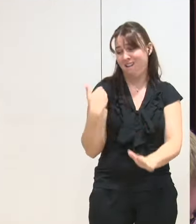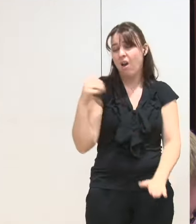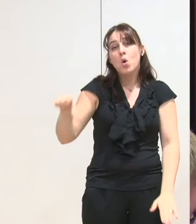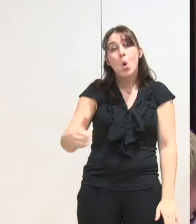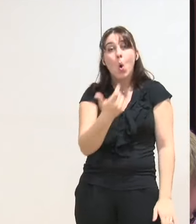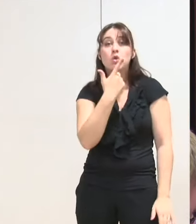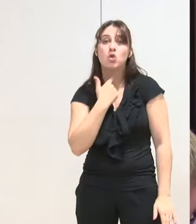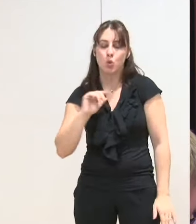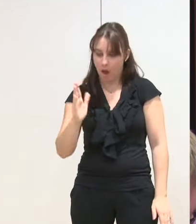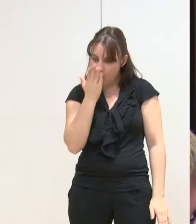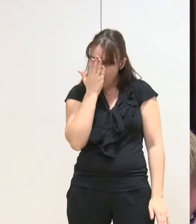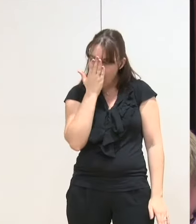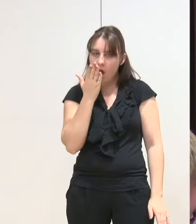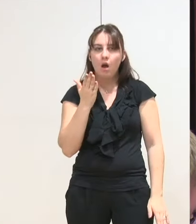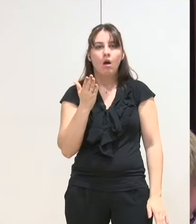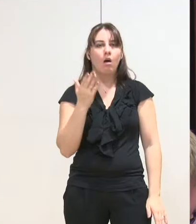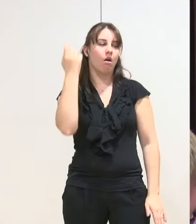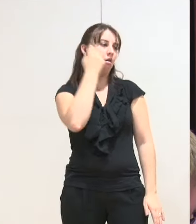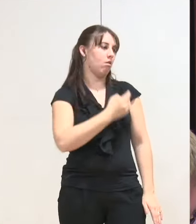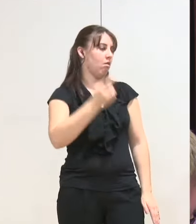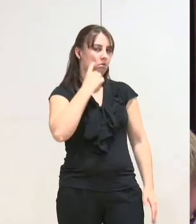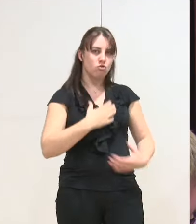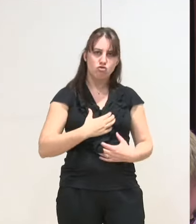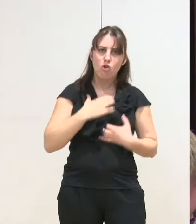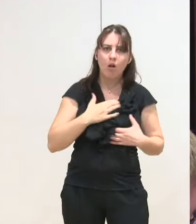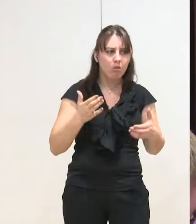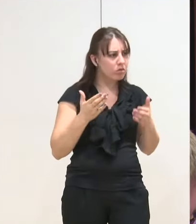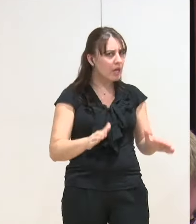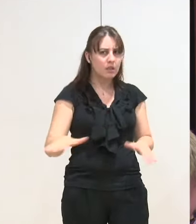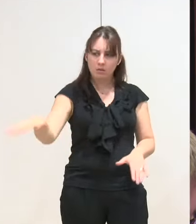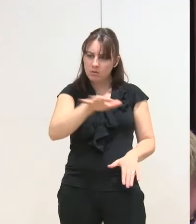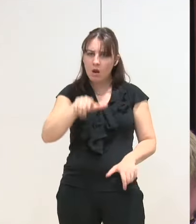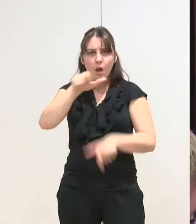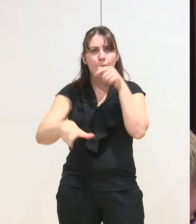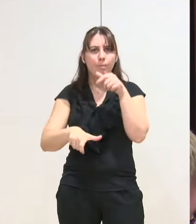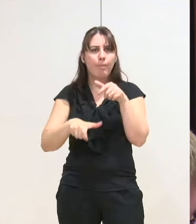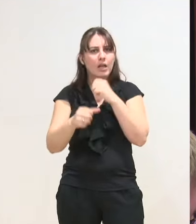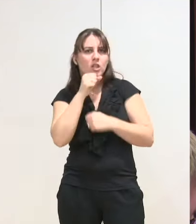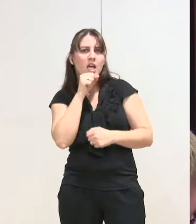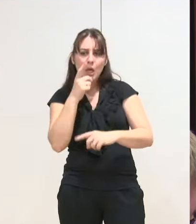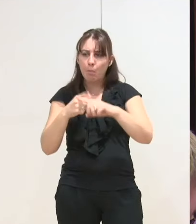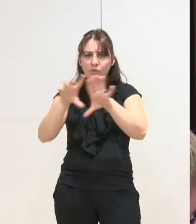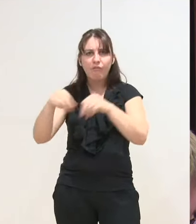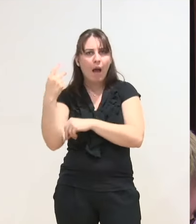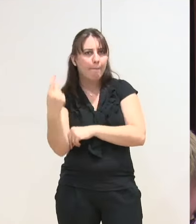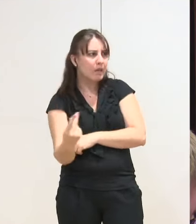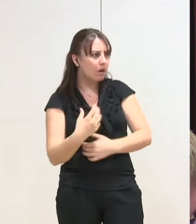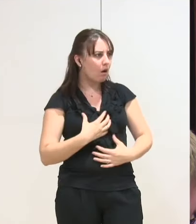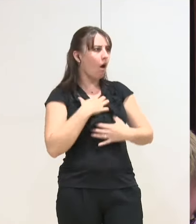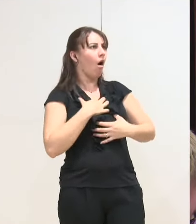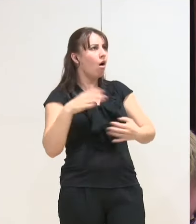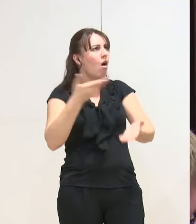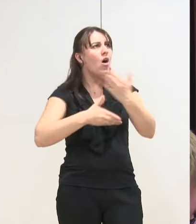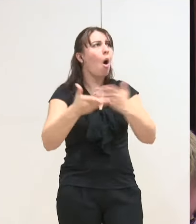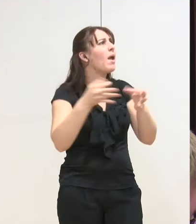comment ne pas voir qu'une telle décision est choquante pour ces personnes âgées et leurs famill en sachant que rien n'est proposé à ce jour en